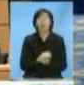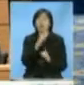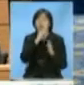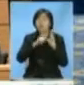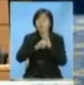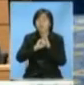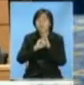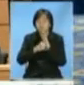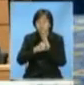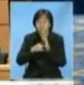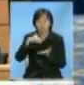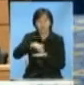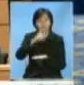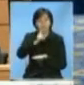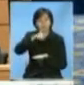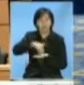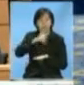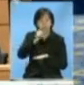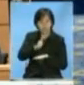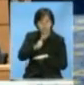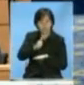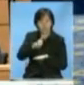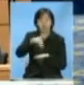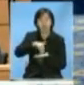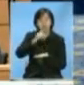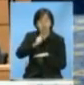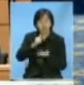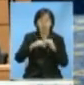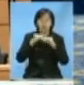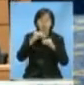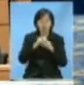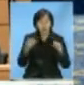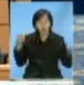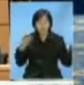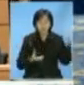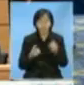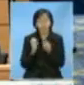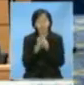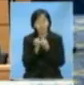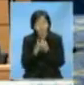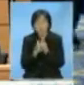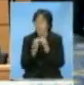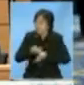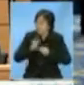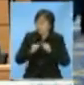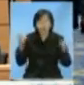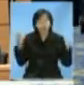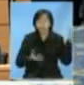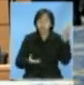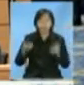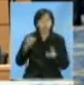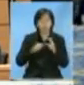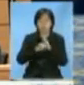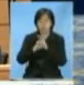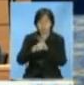ทบุรีเป็นจุดศูนย์กลางนะครับมีโครงการตลาดกลางสินค้าเกษตรเกิดที่จังหวัดจันทร์เ